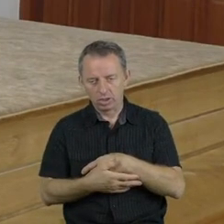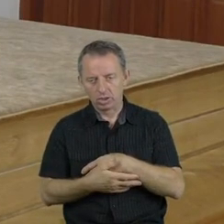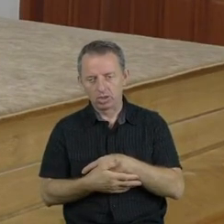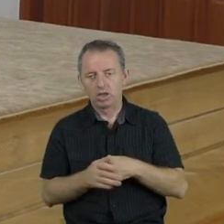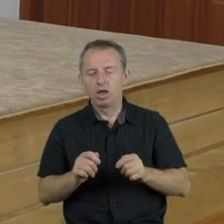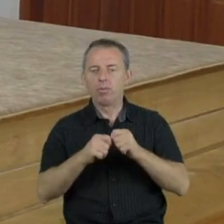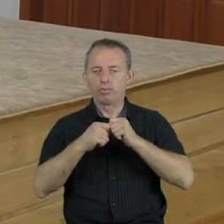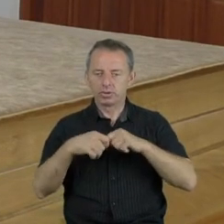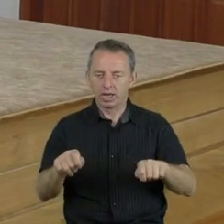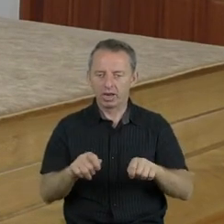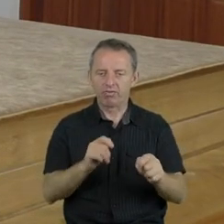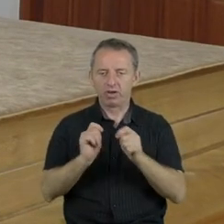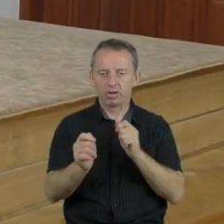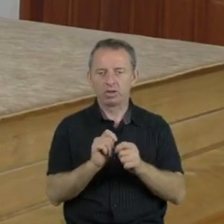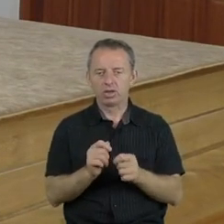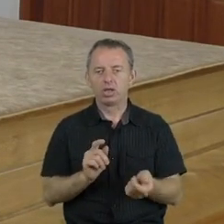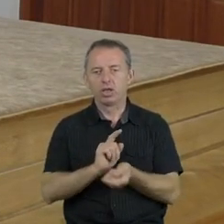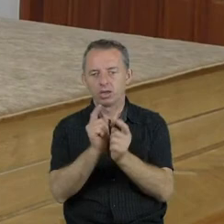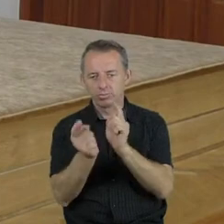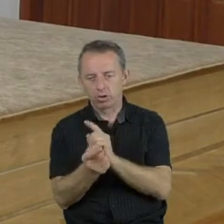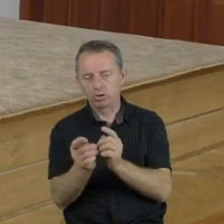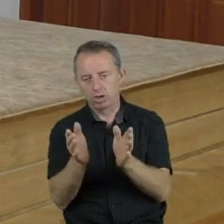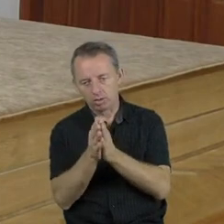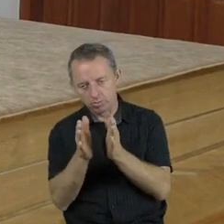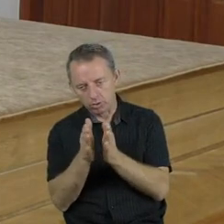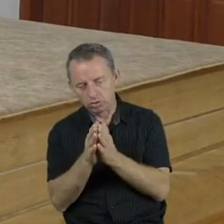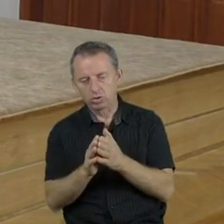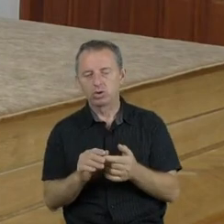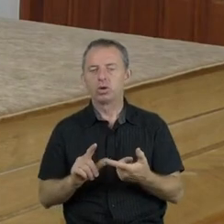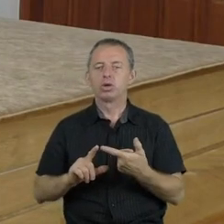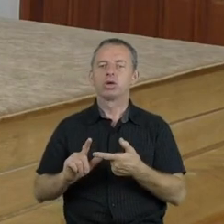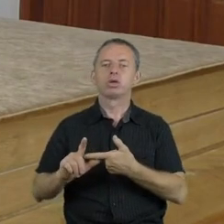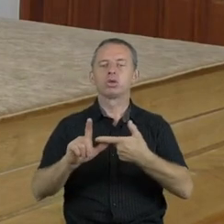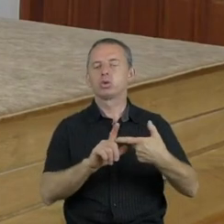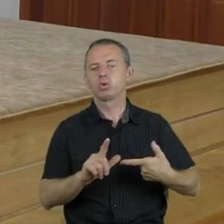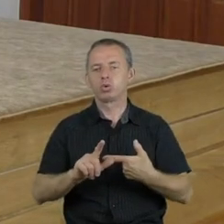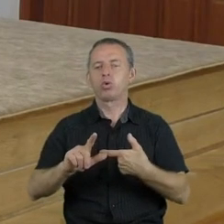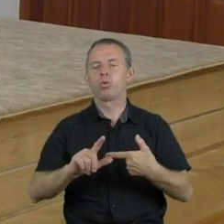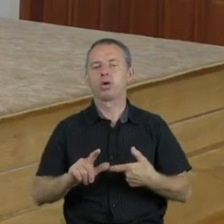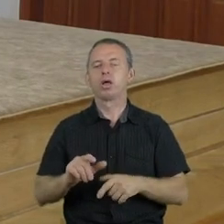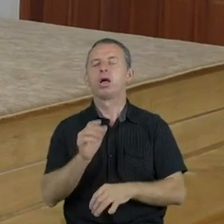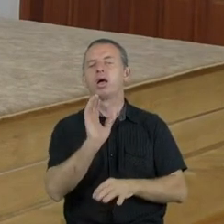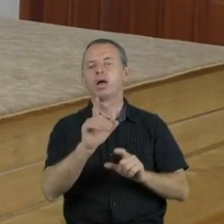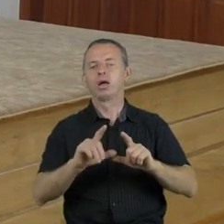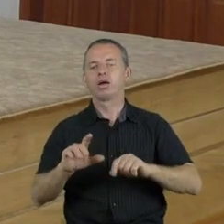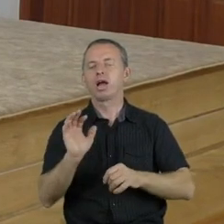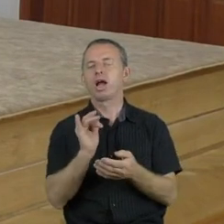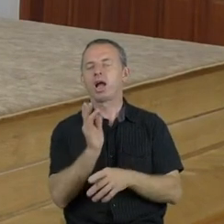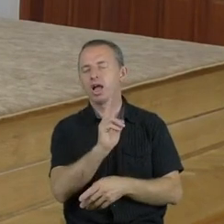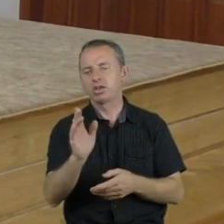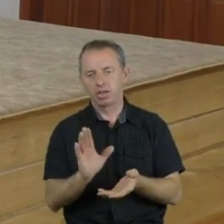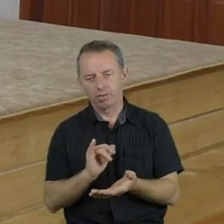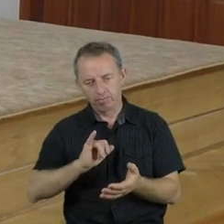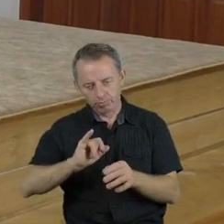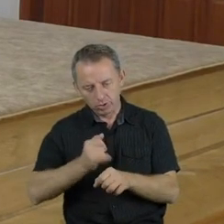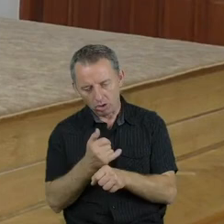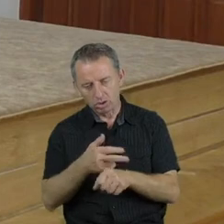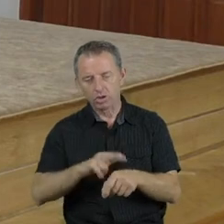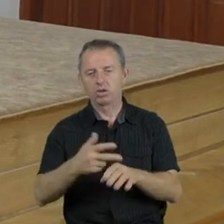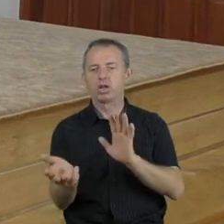przerwę wakacyjną też od spotkań modlitewnych na Zoomie. One były w każdy piątek o godzinie